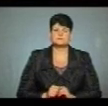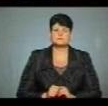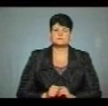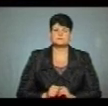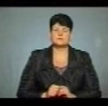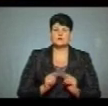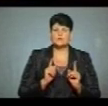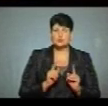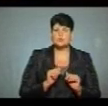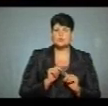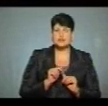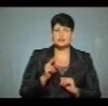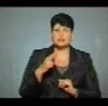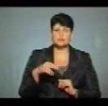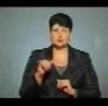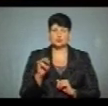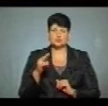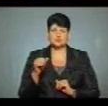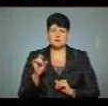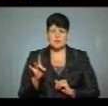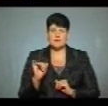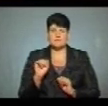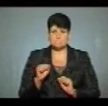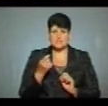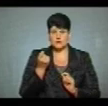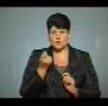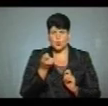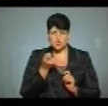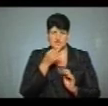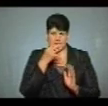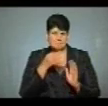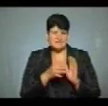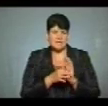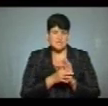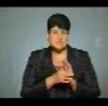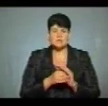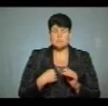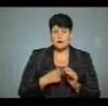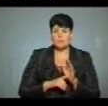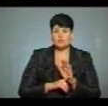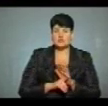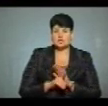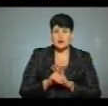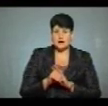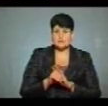То тільки Дудер міг нам так трошки підказати. І як ми почали